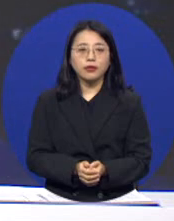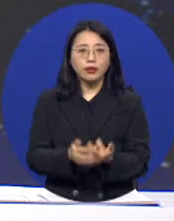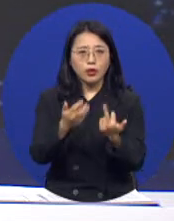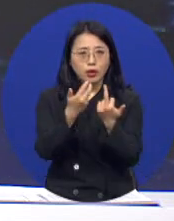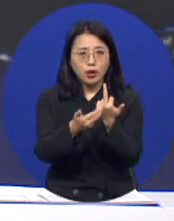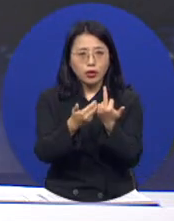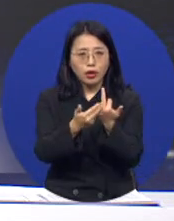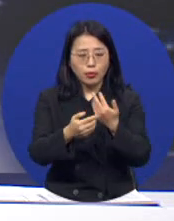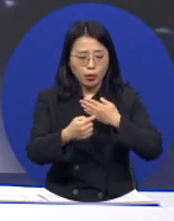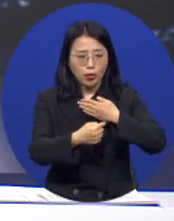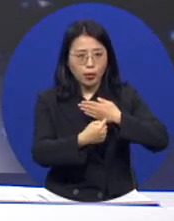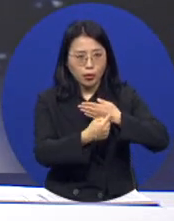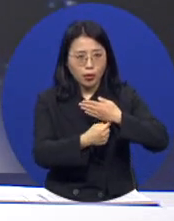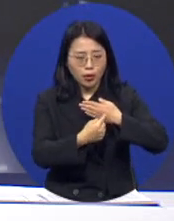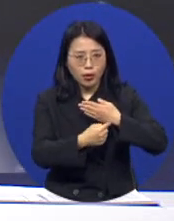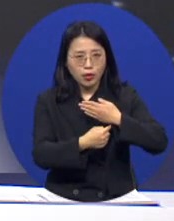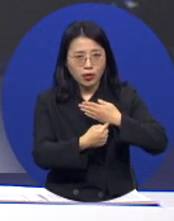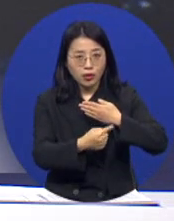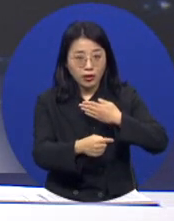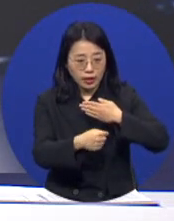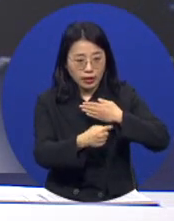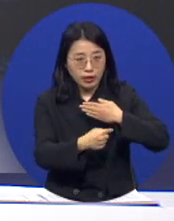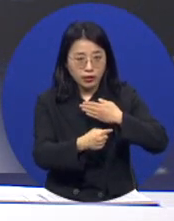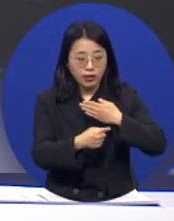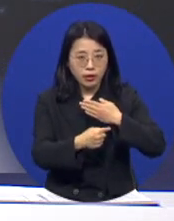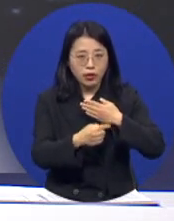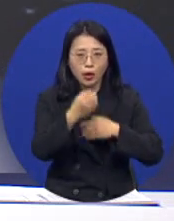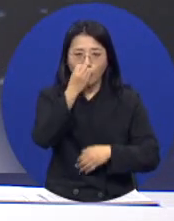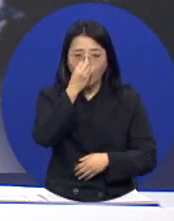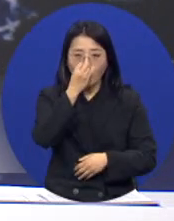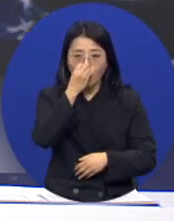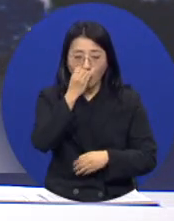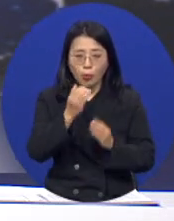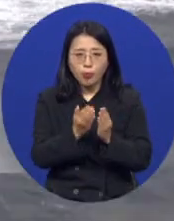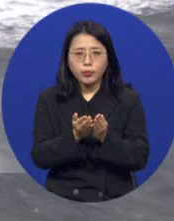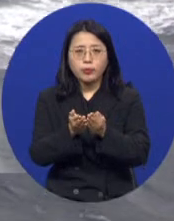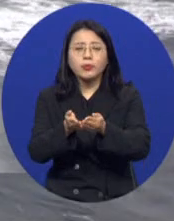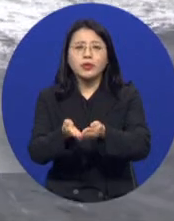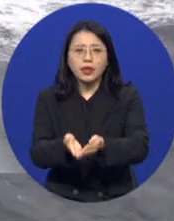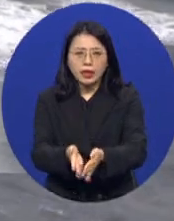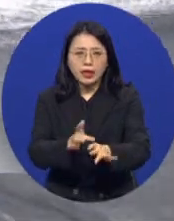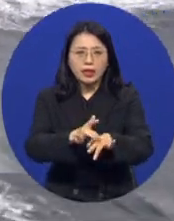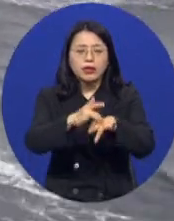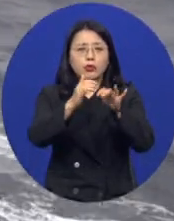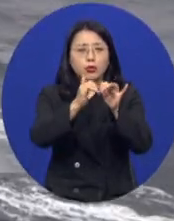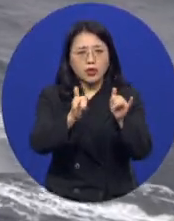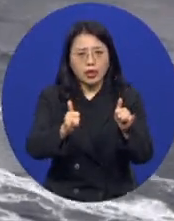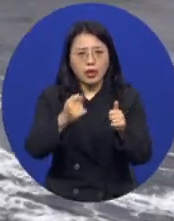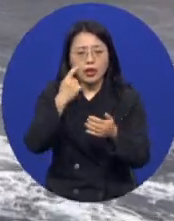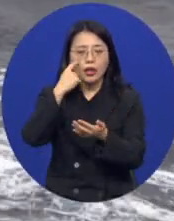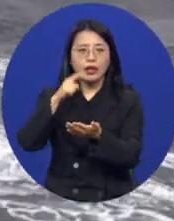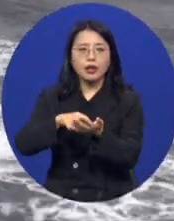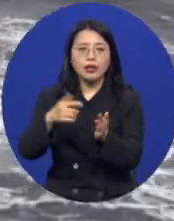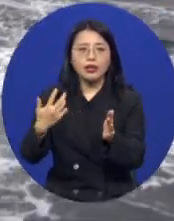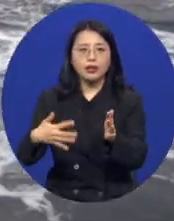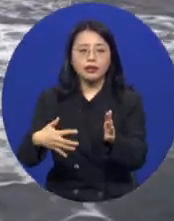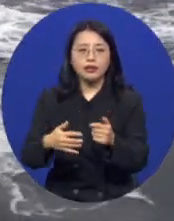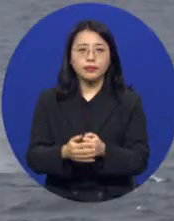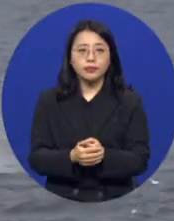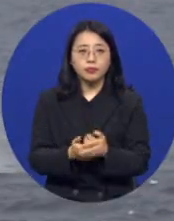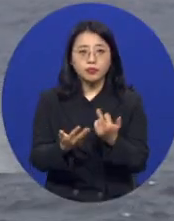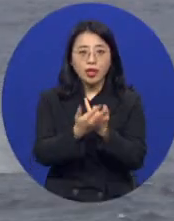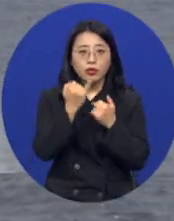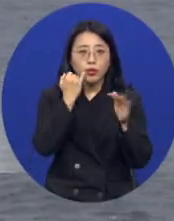서귀포 남동쪽 공해상에서 발생한 홍콩 화물선 침몰 사고 실종자가 추가로 발견되지 않았습니다.